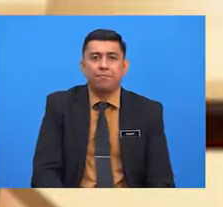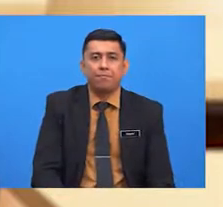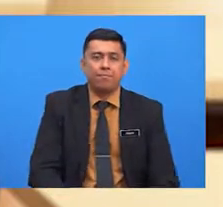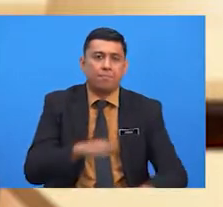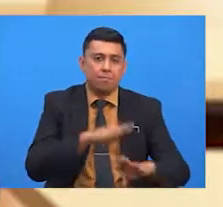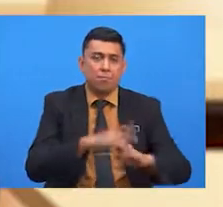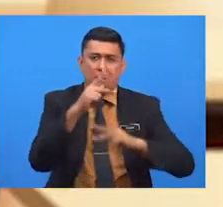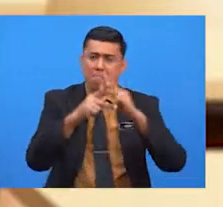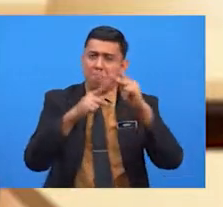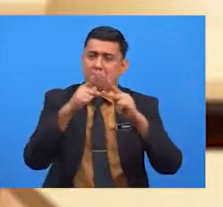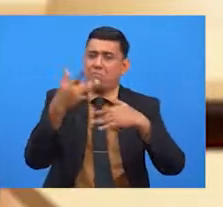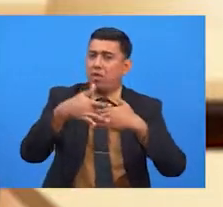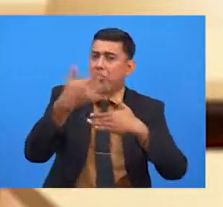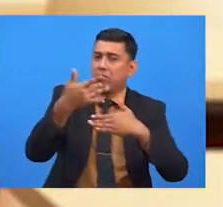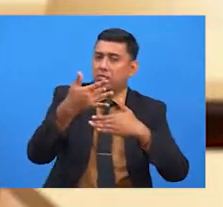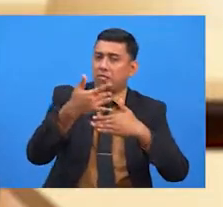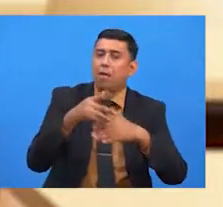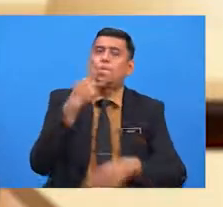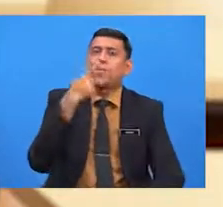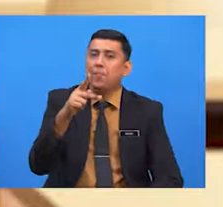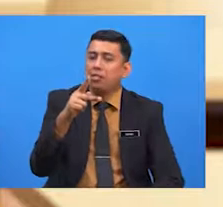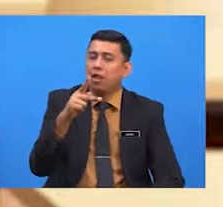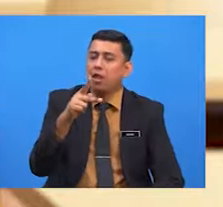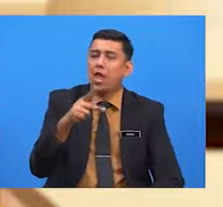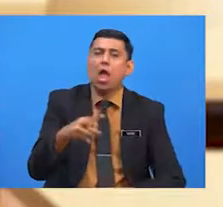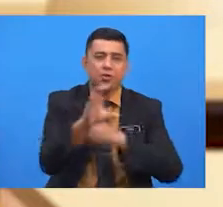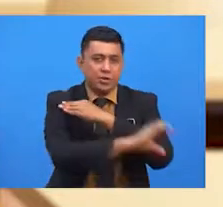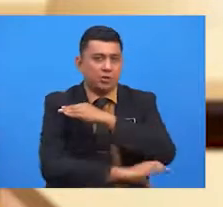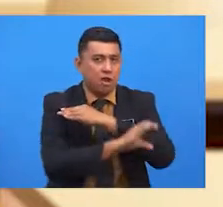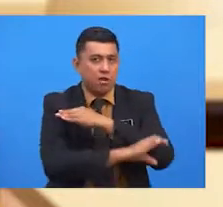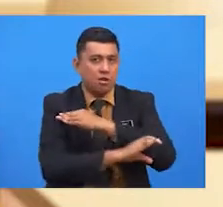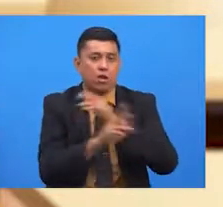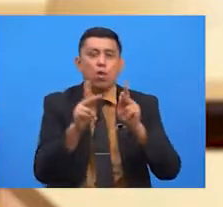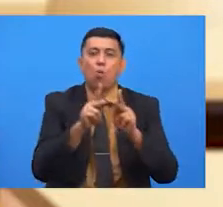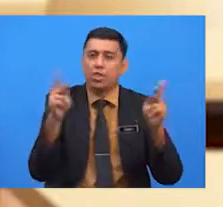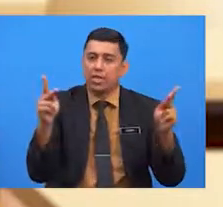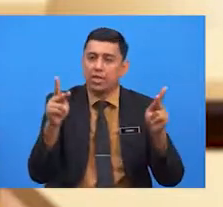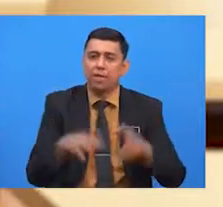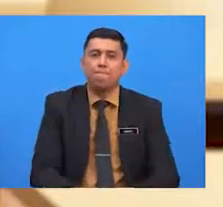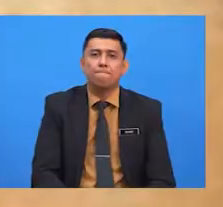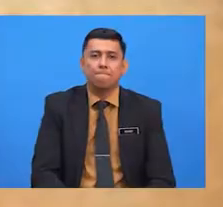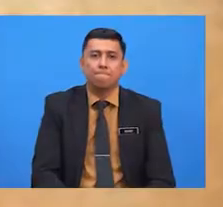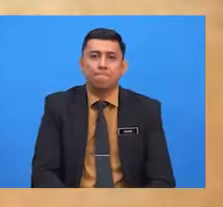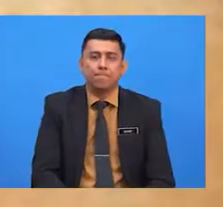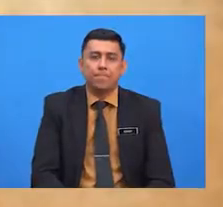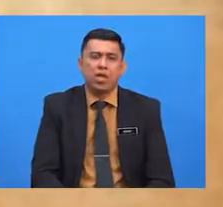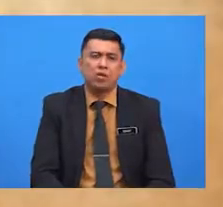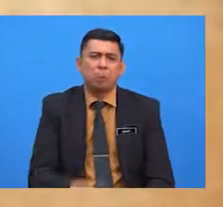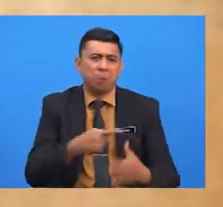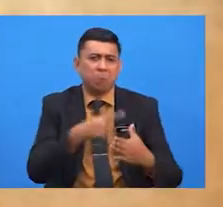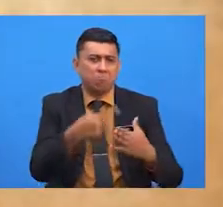Pada peringkat awal pemerintahan negara kota, diketuai oleh pendeta yang